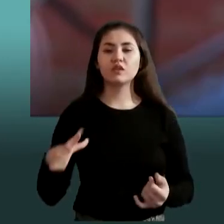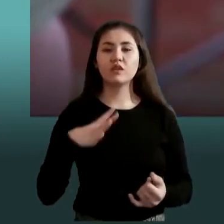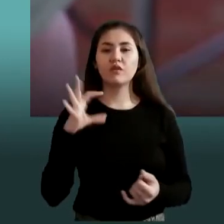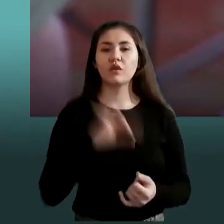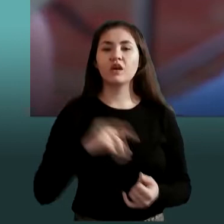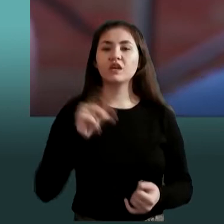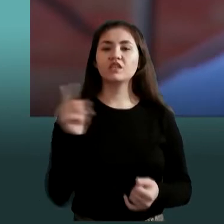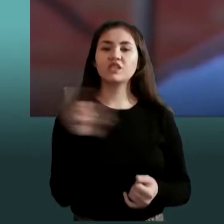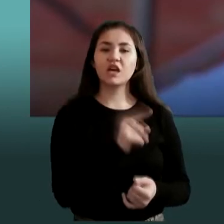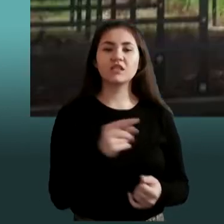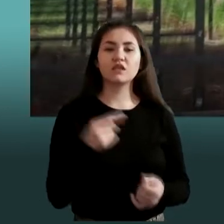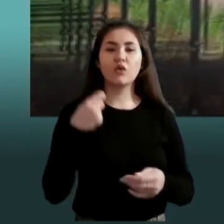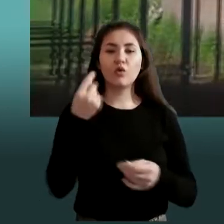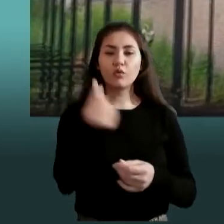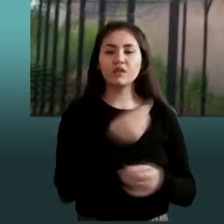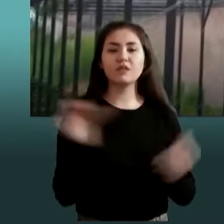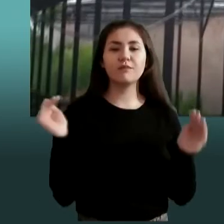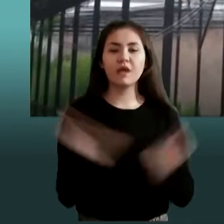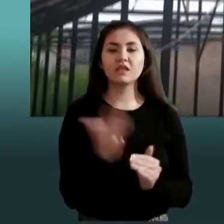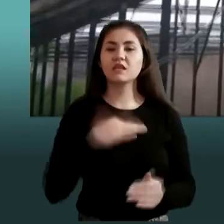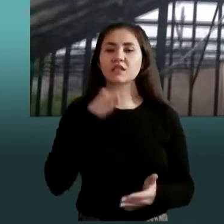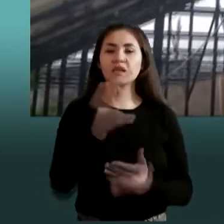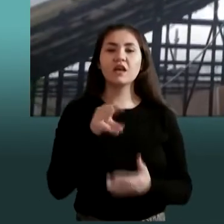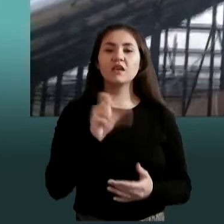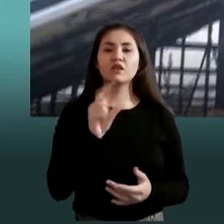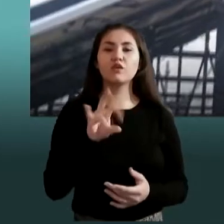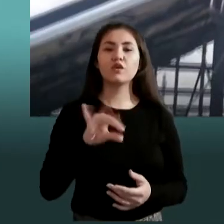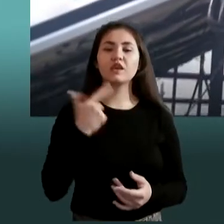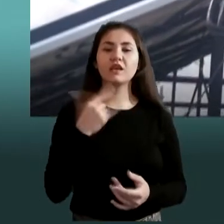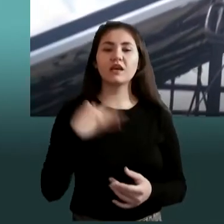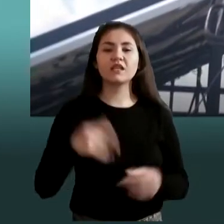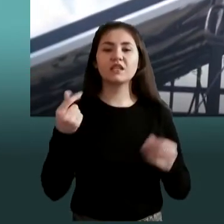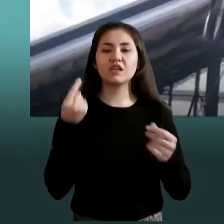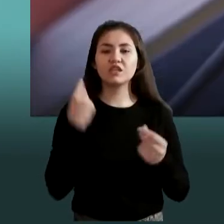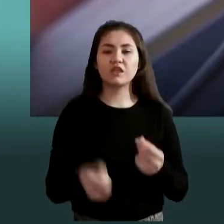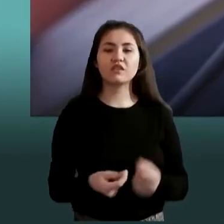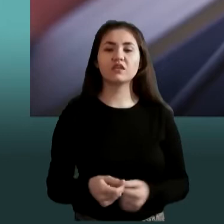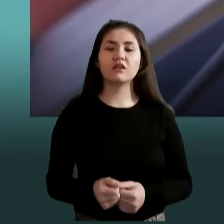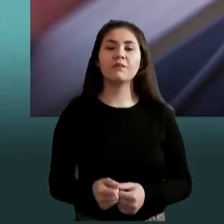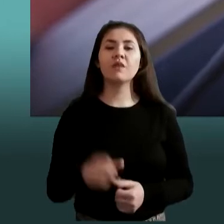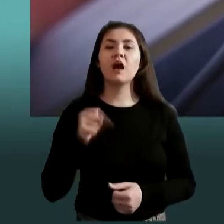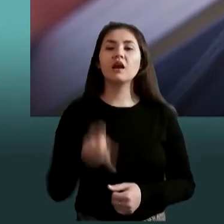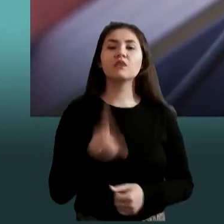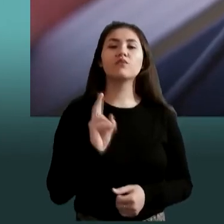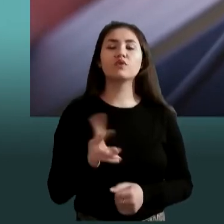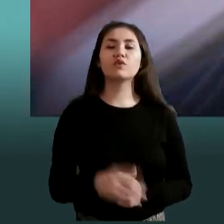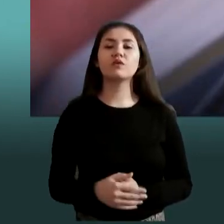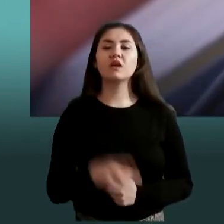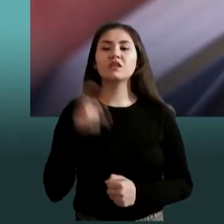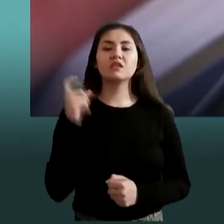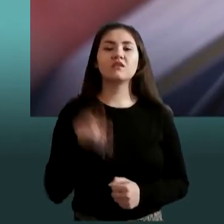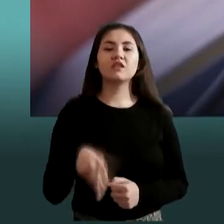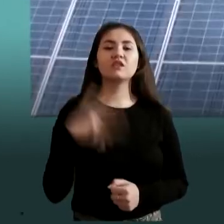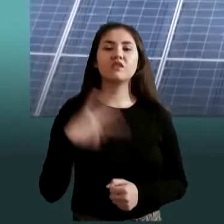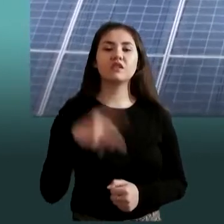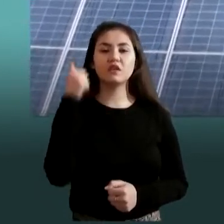ще менше, адже, як я вже сказав, технологія подешевшала, а тим, хто з 2020 по